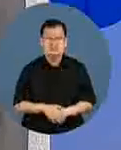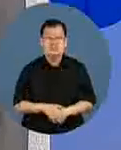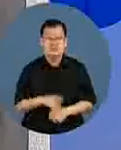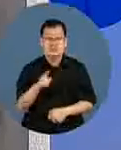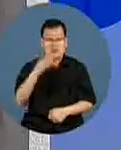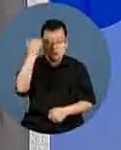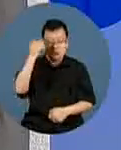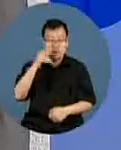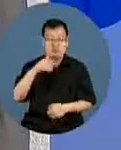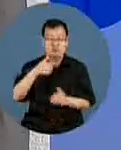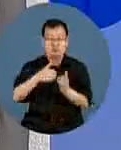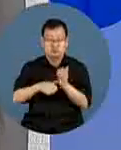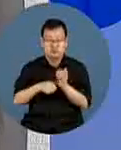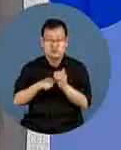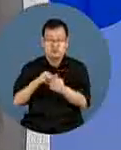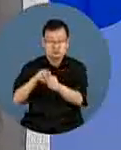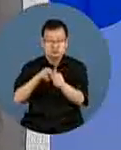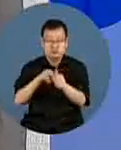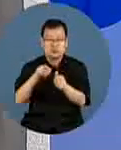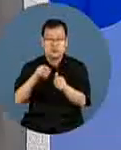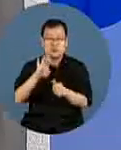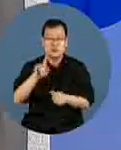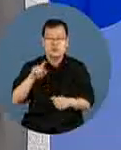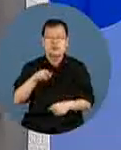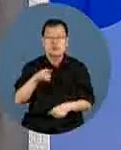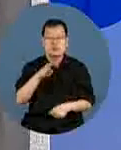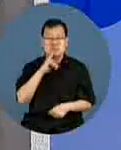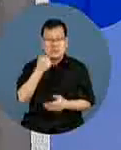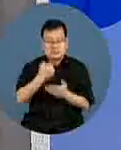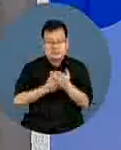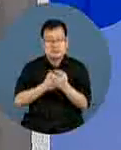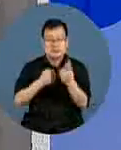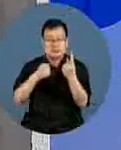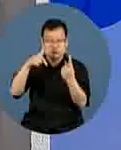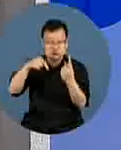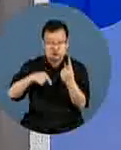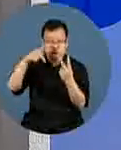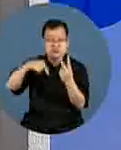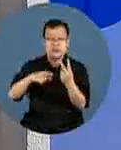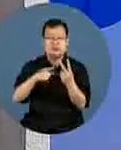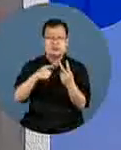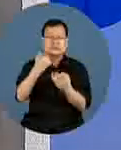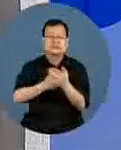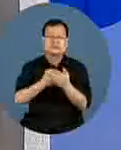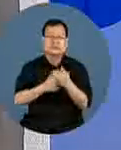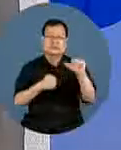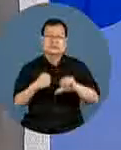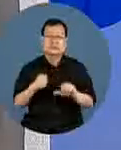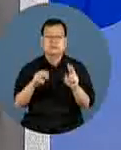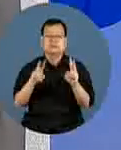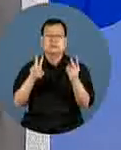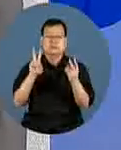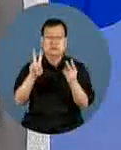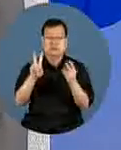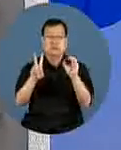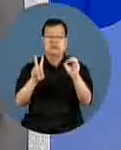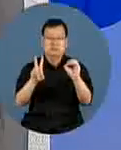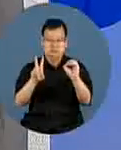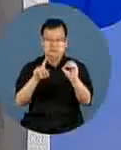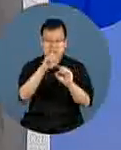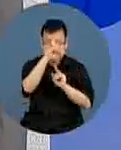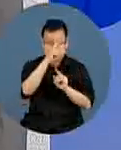되어서는요, 한국물가정보배 결승 1, 2국을요, 정말 아쉽게 두 판 다 놓쳤습니다. 그렇습니다. 안타깝습니다. 자, 이창호